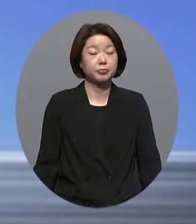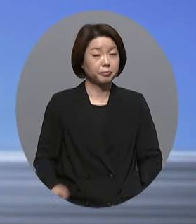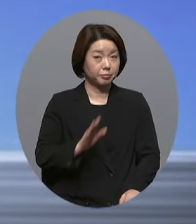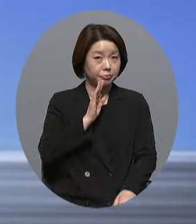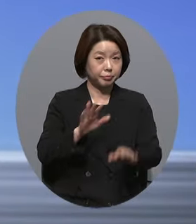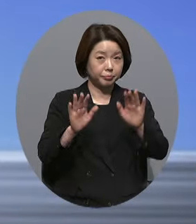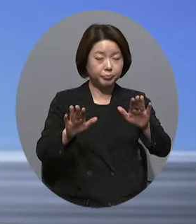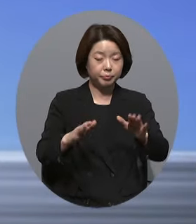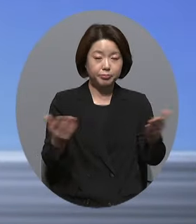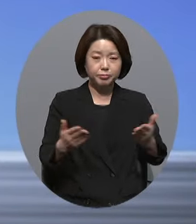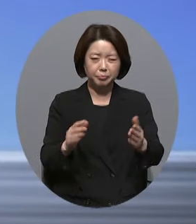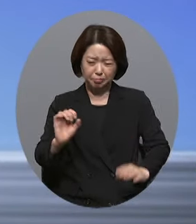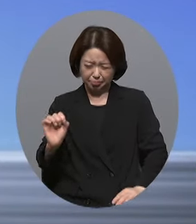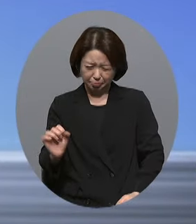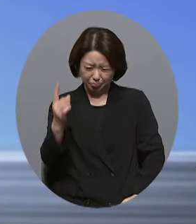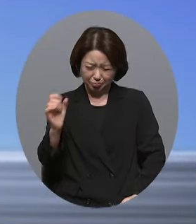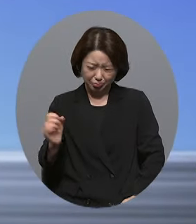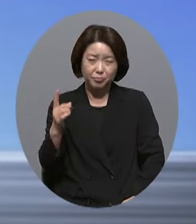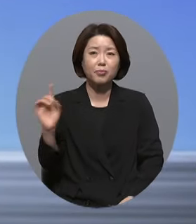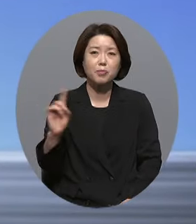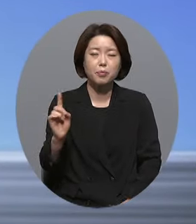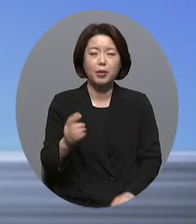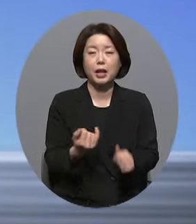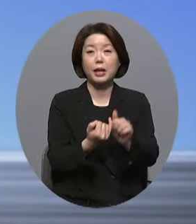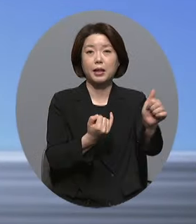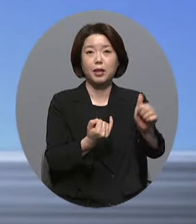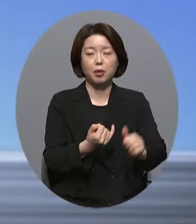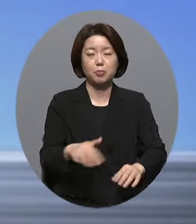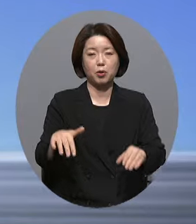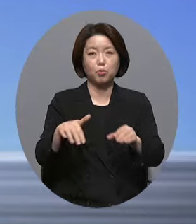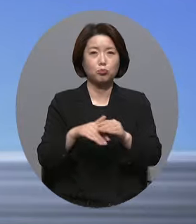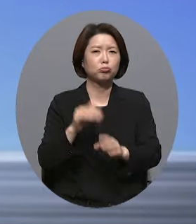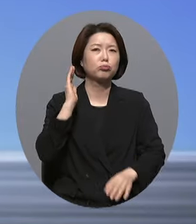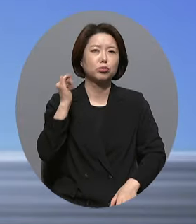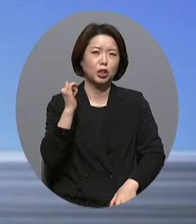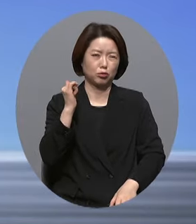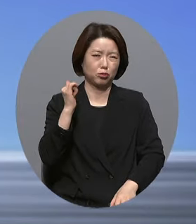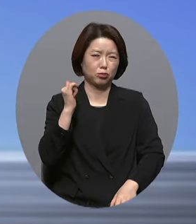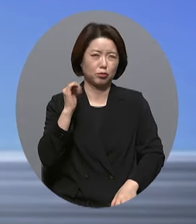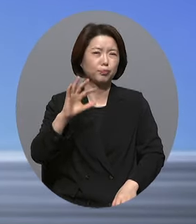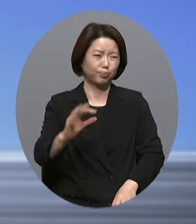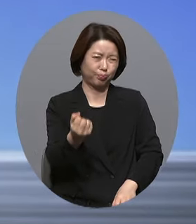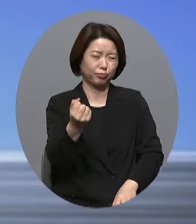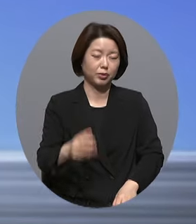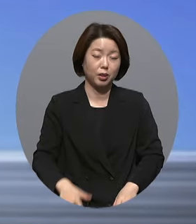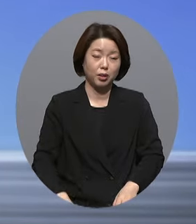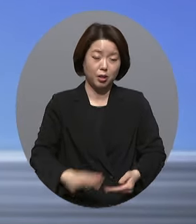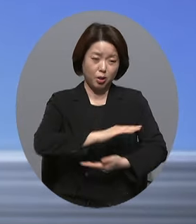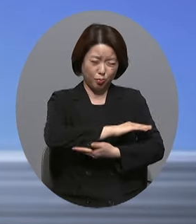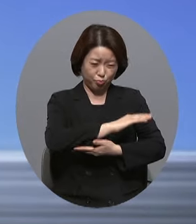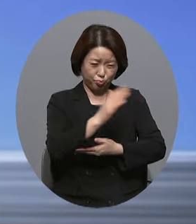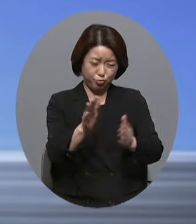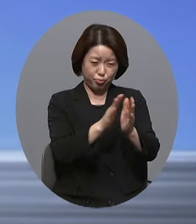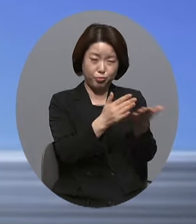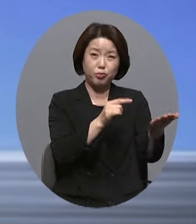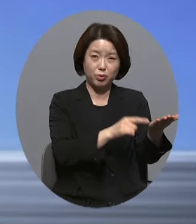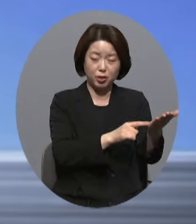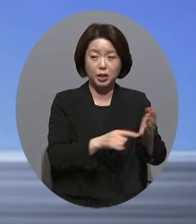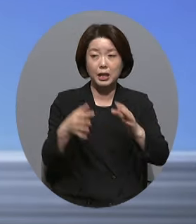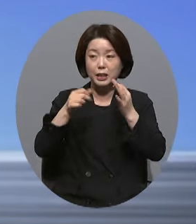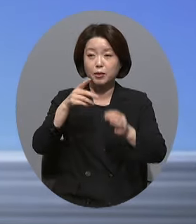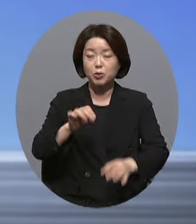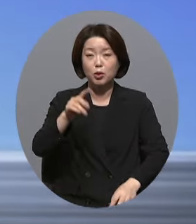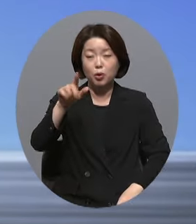사실은 이번 일이 촉발되고 있는 것은 남편인 문재인 전 대통령 때문입니다. 문전 대통령의 회고록에서 당시 김정숙 여사의 인도